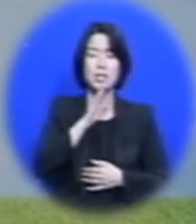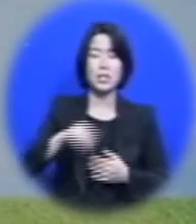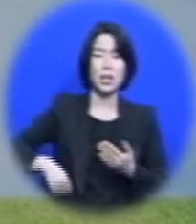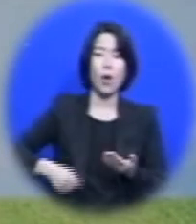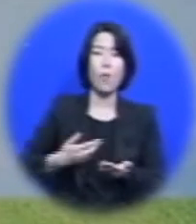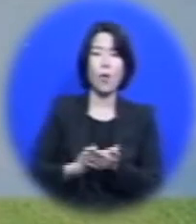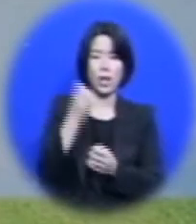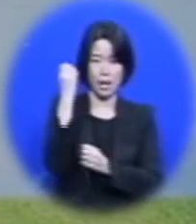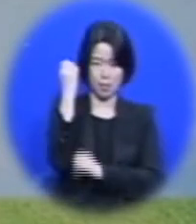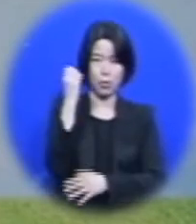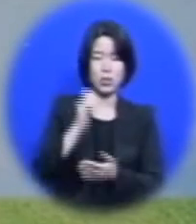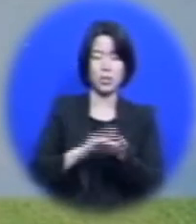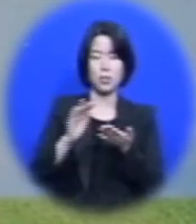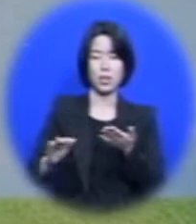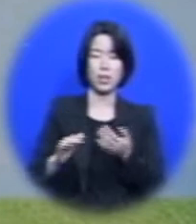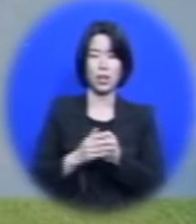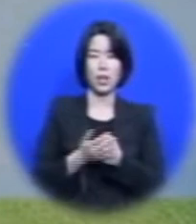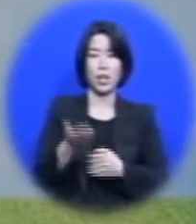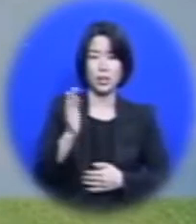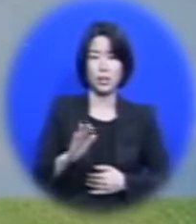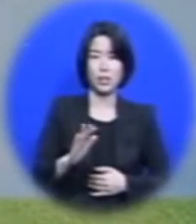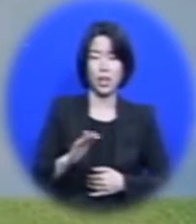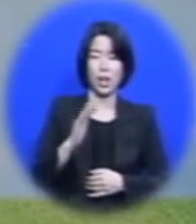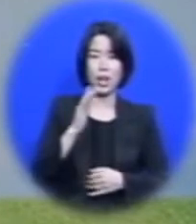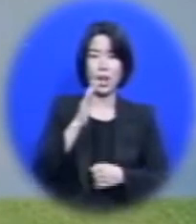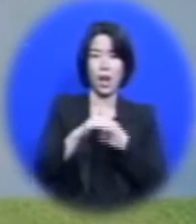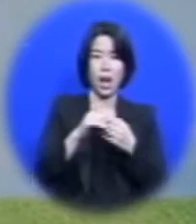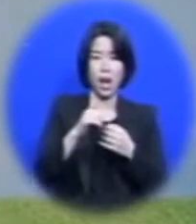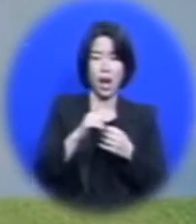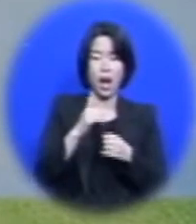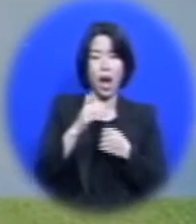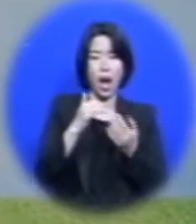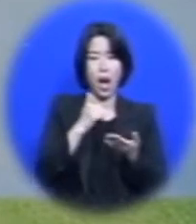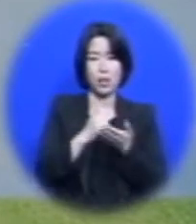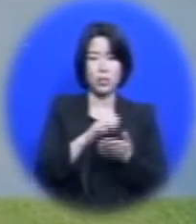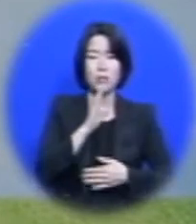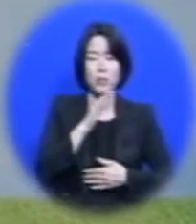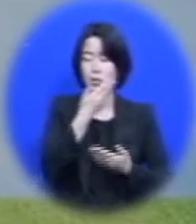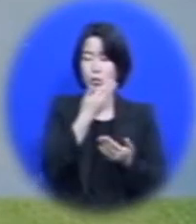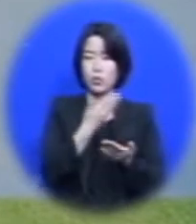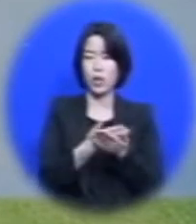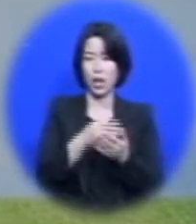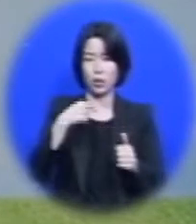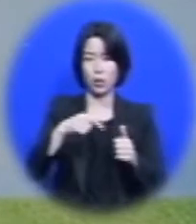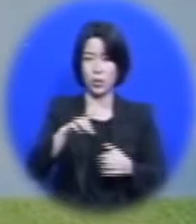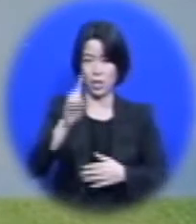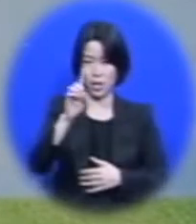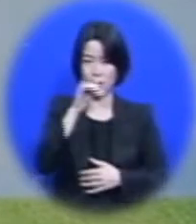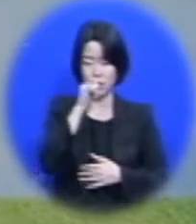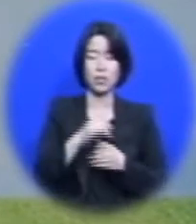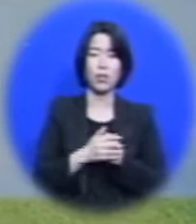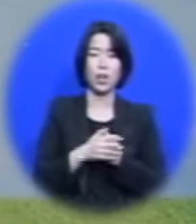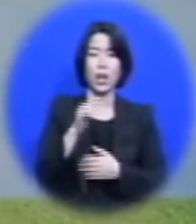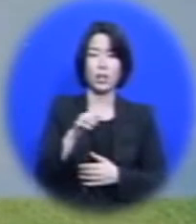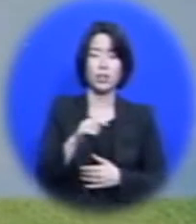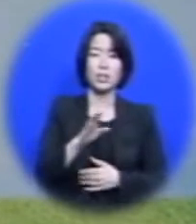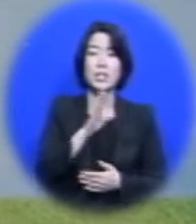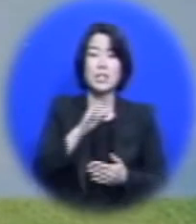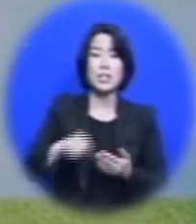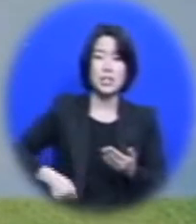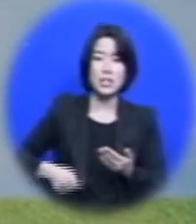본질입니다. 그러나 하나 정말 중요한 교훈이 더 있습니다. 그것은